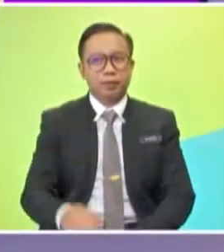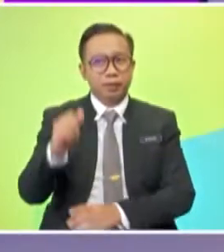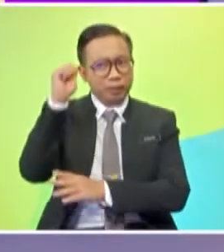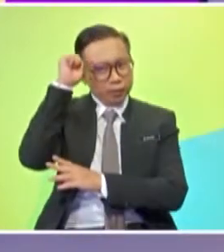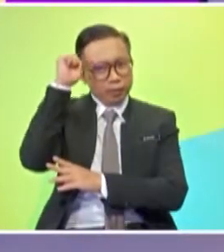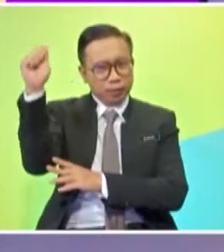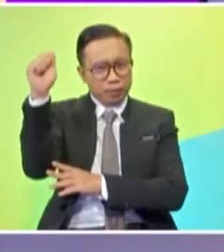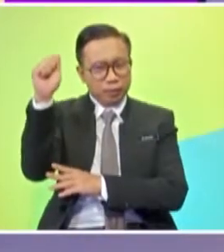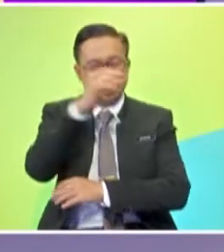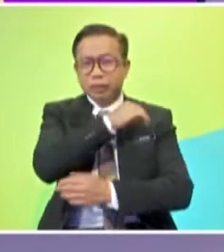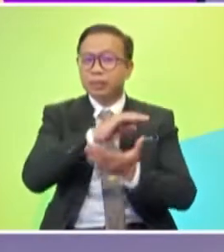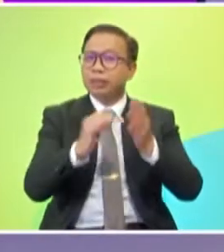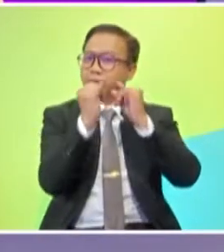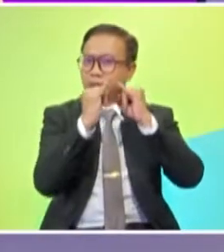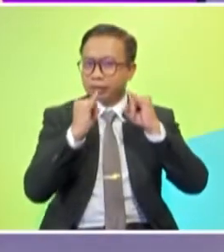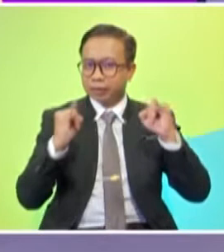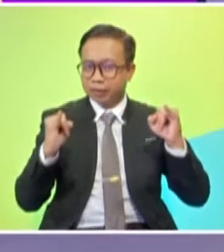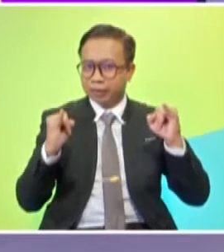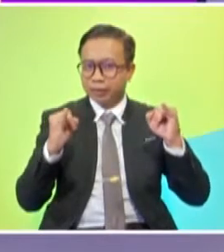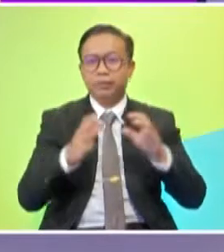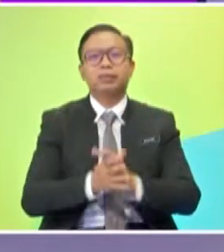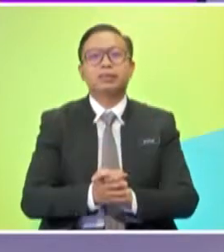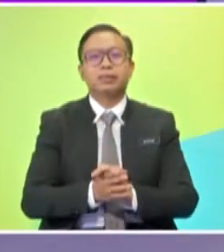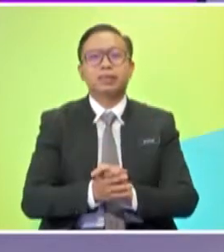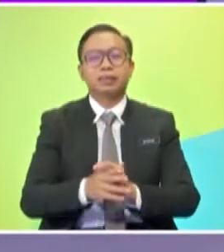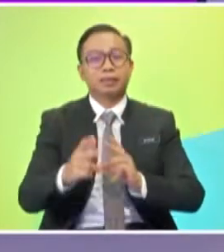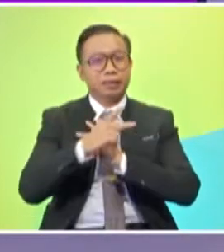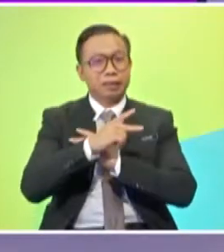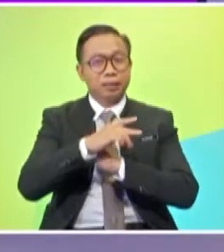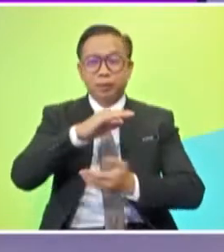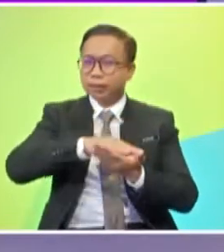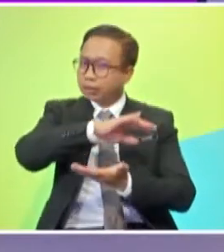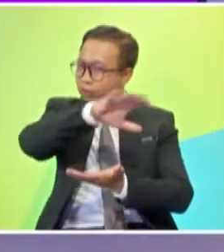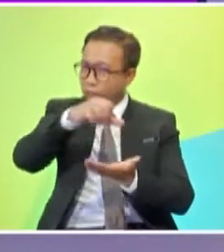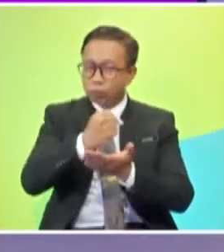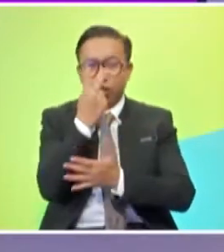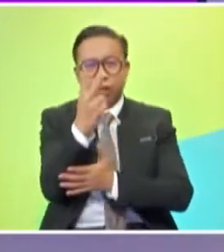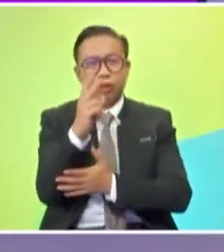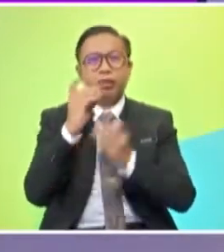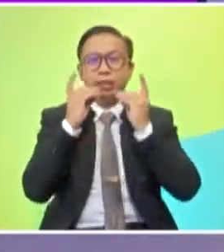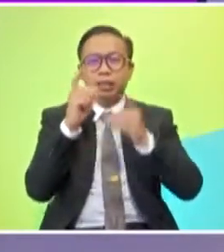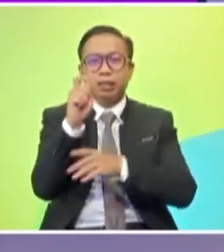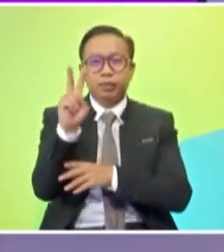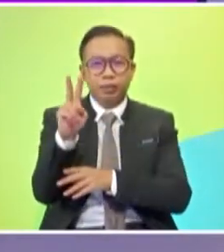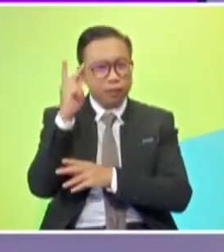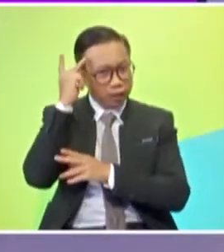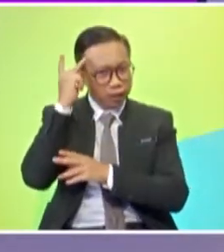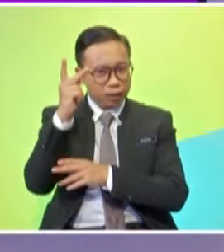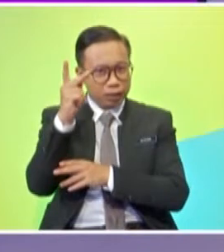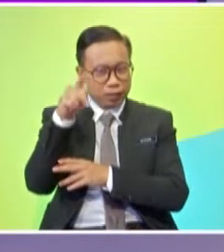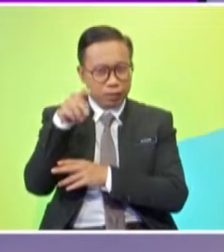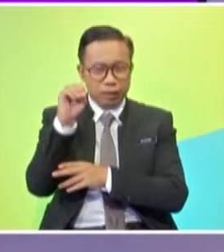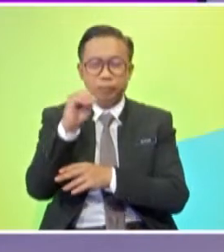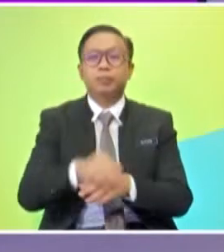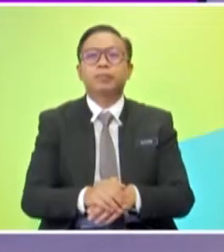Asalamualaikum salam sejahtera salam muhibah salam perpaduan salam kasih sayangku bersembunyi sudah menuntut didikte bkpm masih